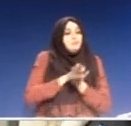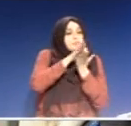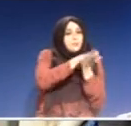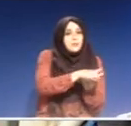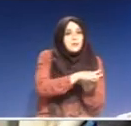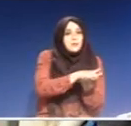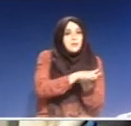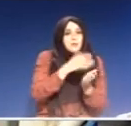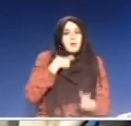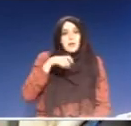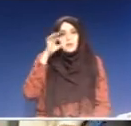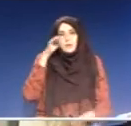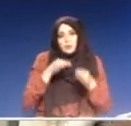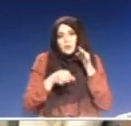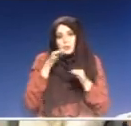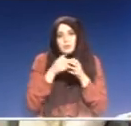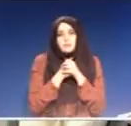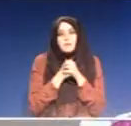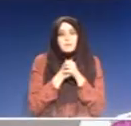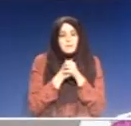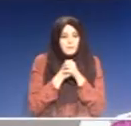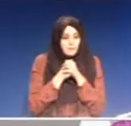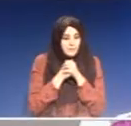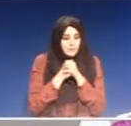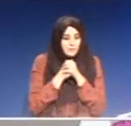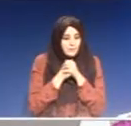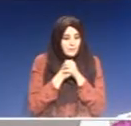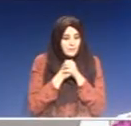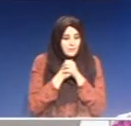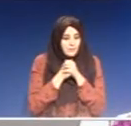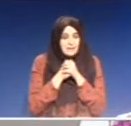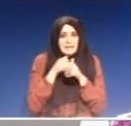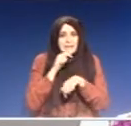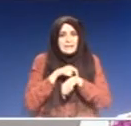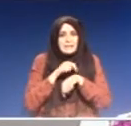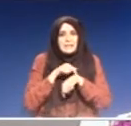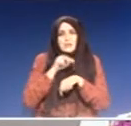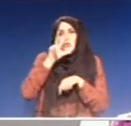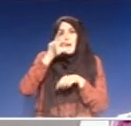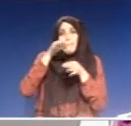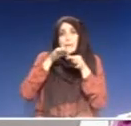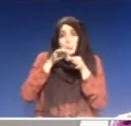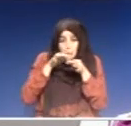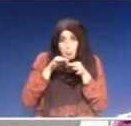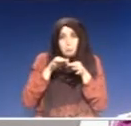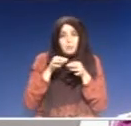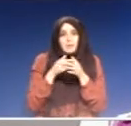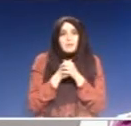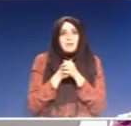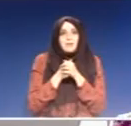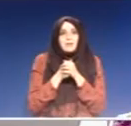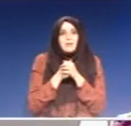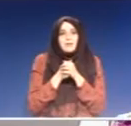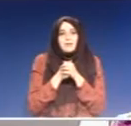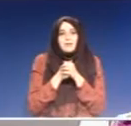مكالمه. لا دكتور تفضل. شحال بقى الوقت باش نعرف؟ ربما 4 دقائق أو 3 دقائق إن شاء الله. لان جيجيكا